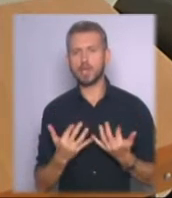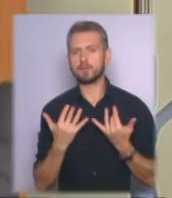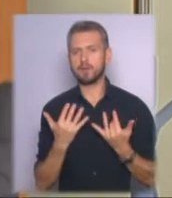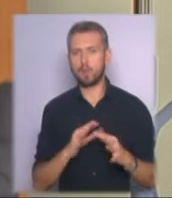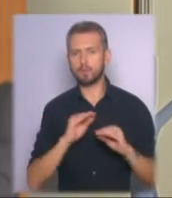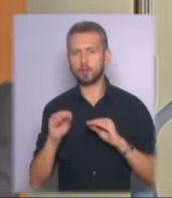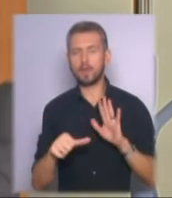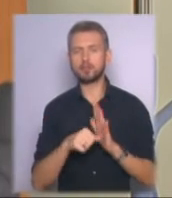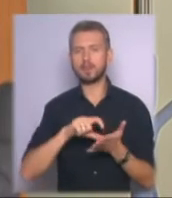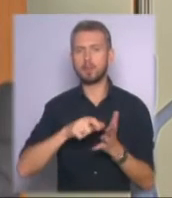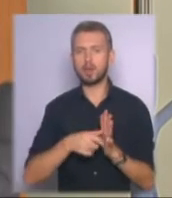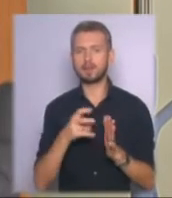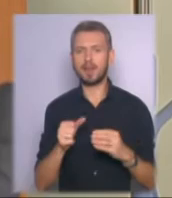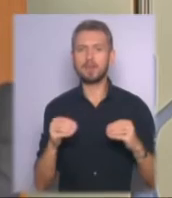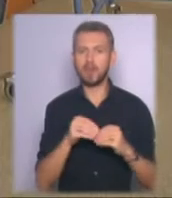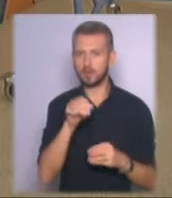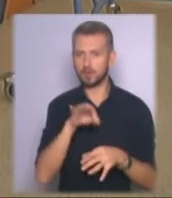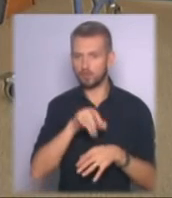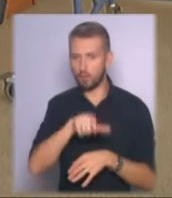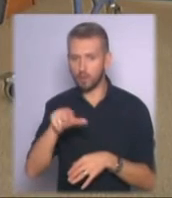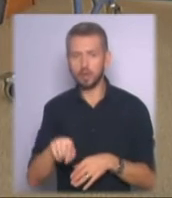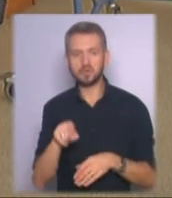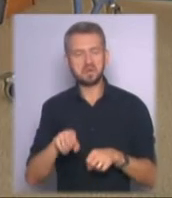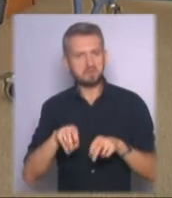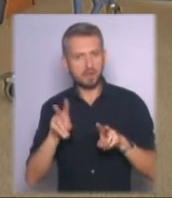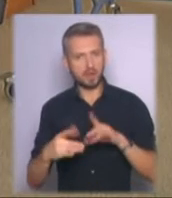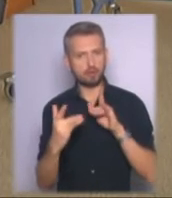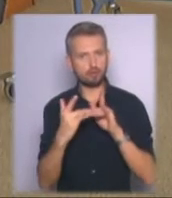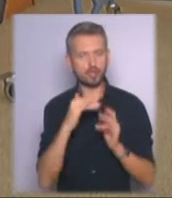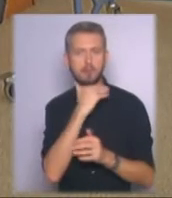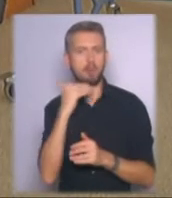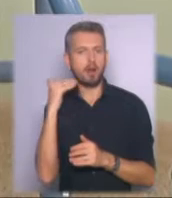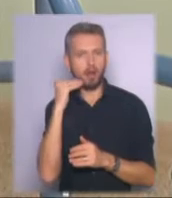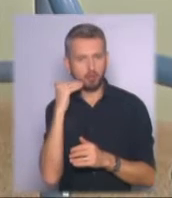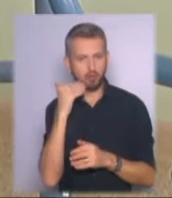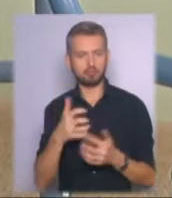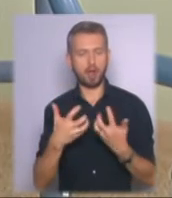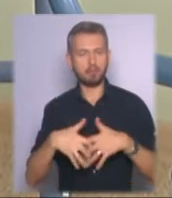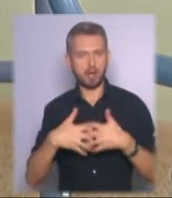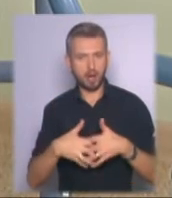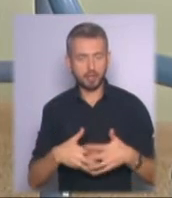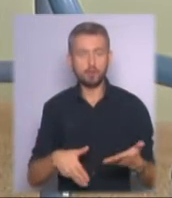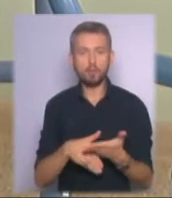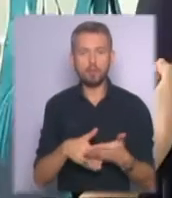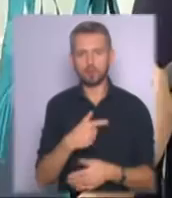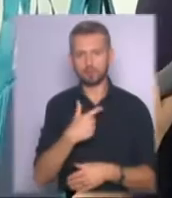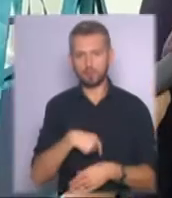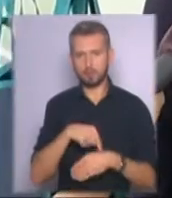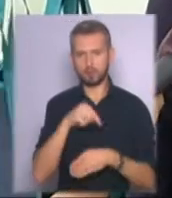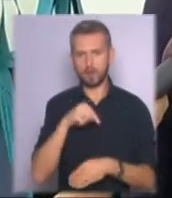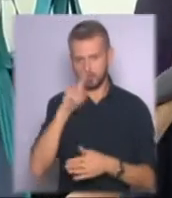обладнали 6 палат на 10 хворих. Тут і функціональні ліжка, і безліч апаратів, які допоможуть бійцям почувати себе більш впевненими і самостійними. Ми